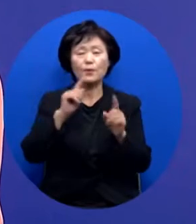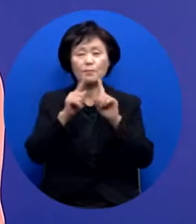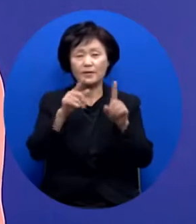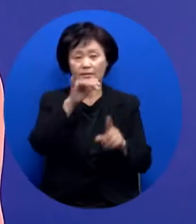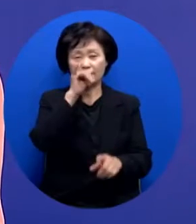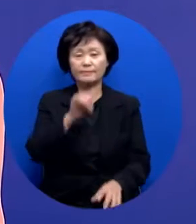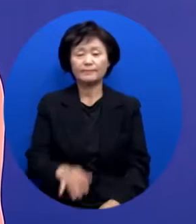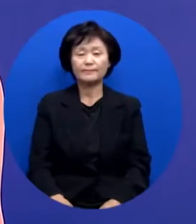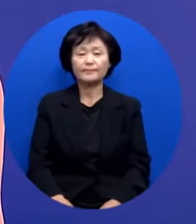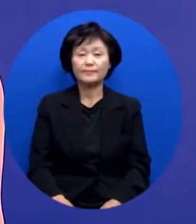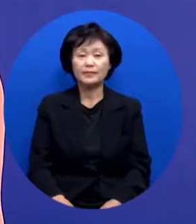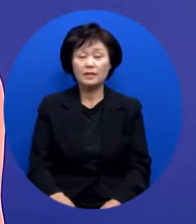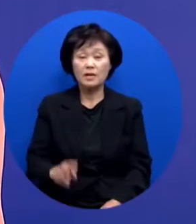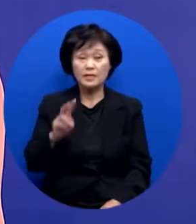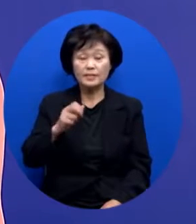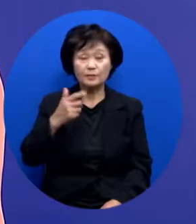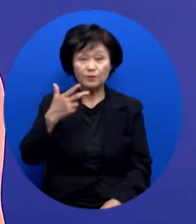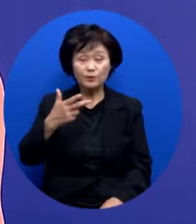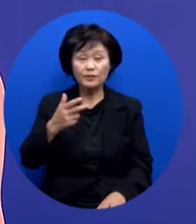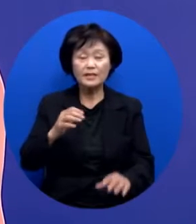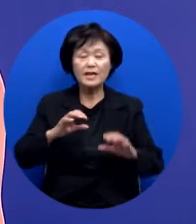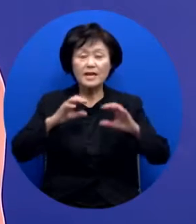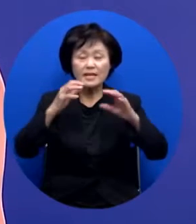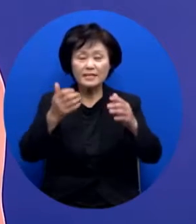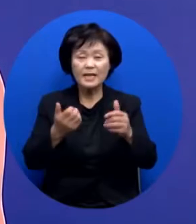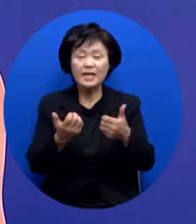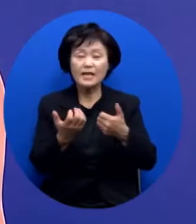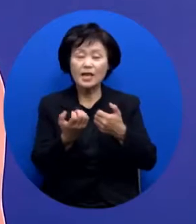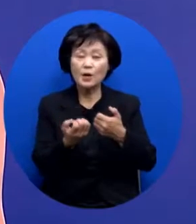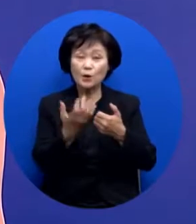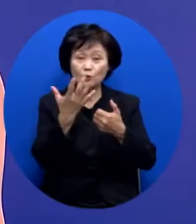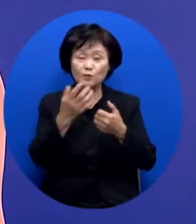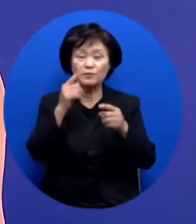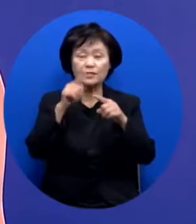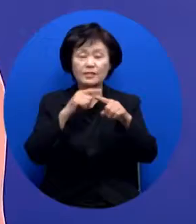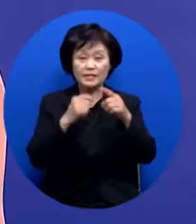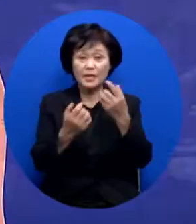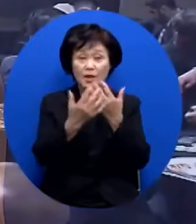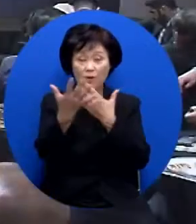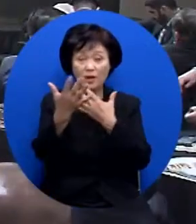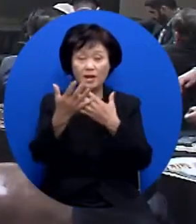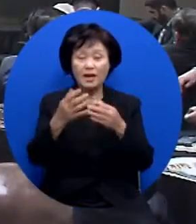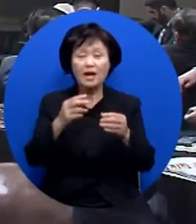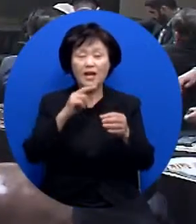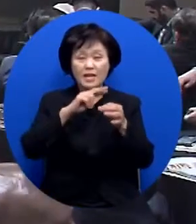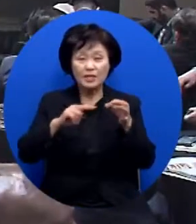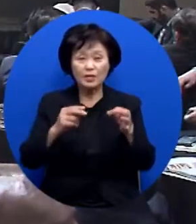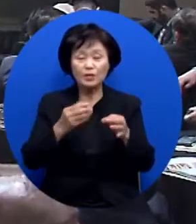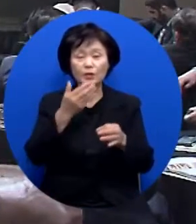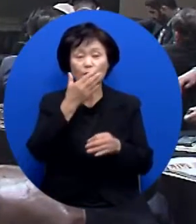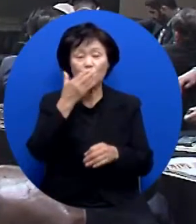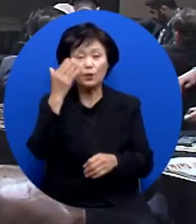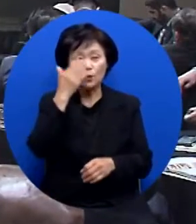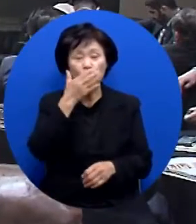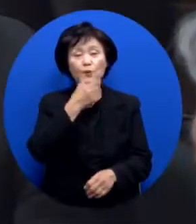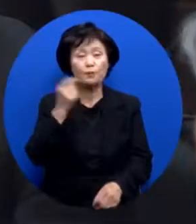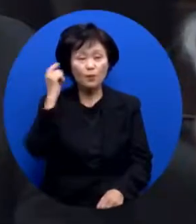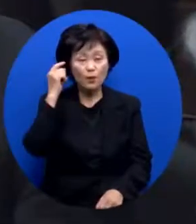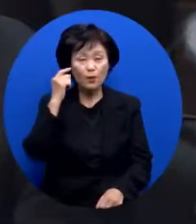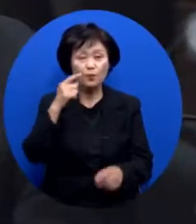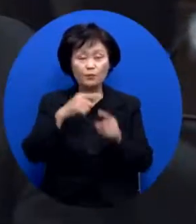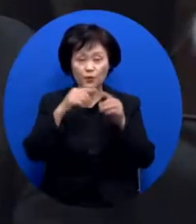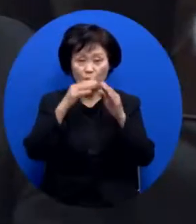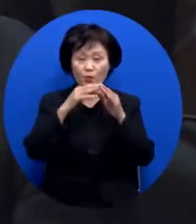오늘부터 26차 세계 우순절 대회가 여의도순복음교회에서 열립니다 전날 만찬